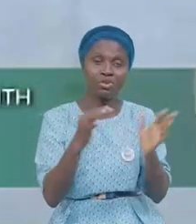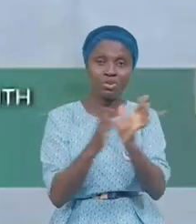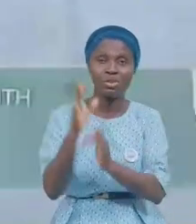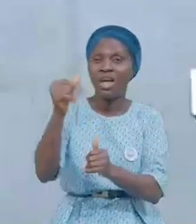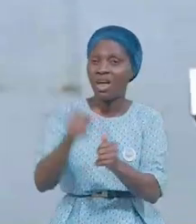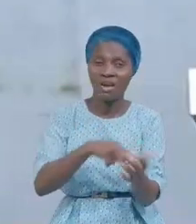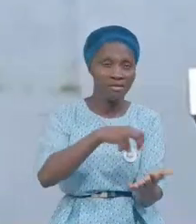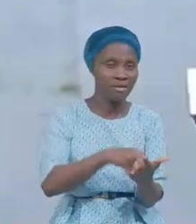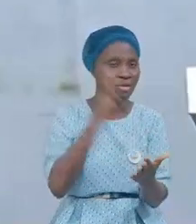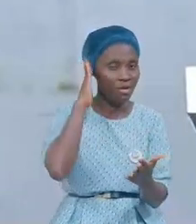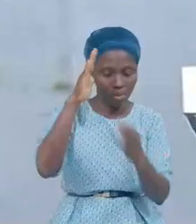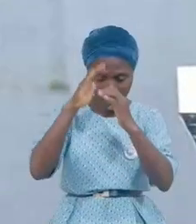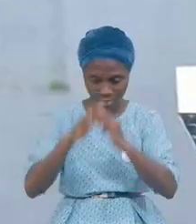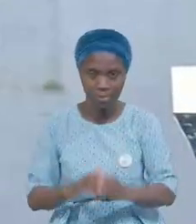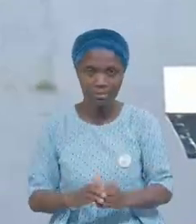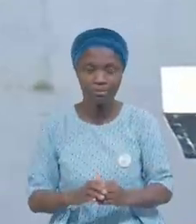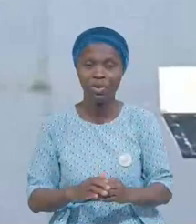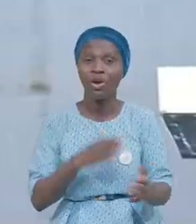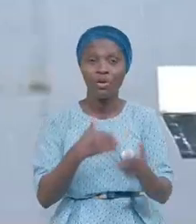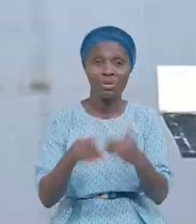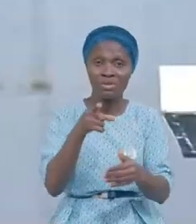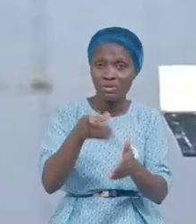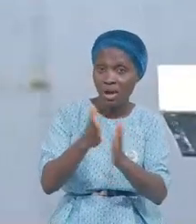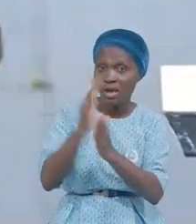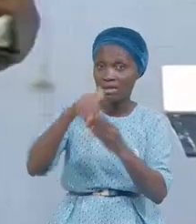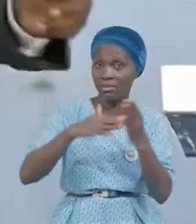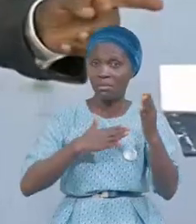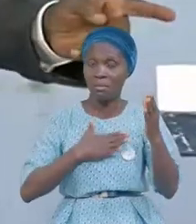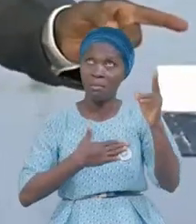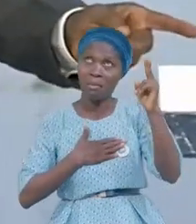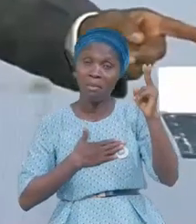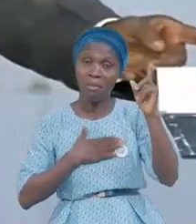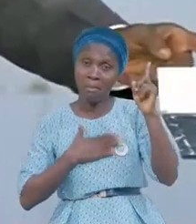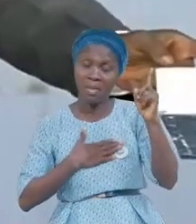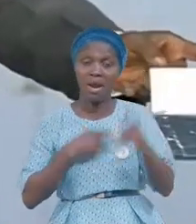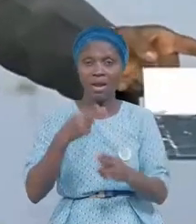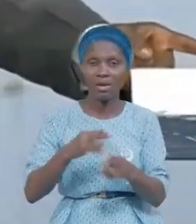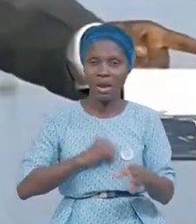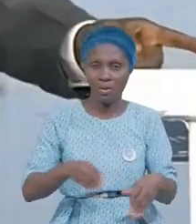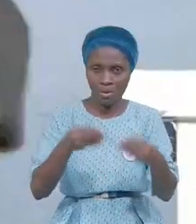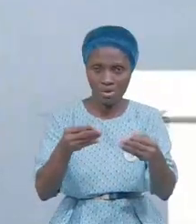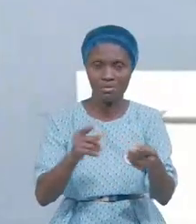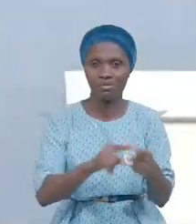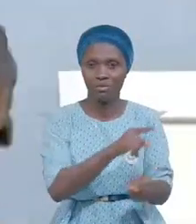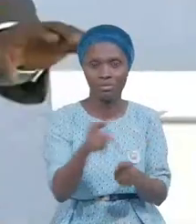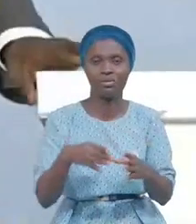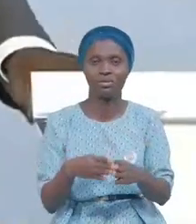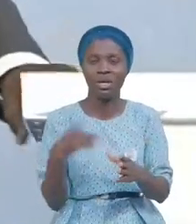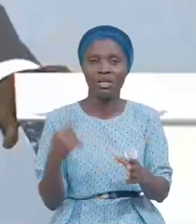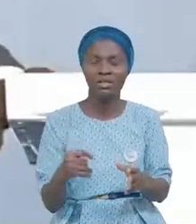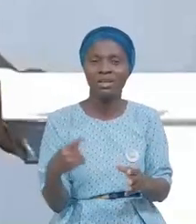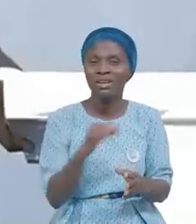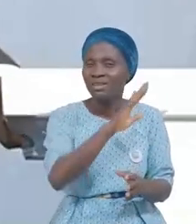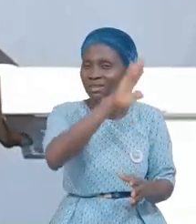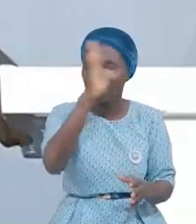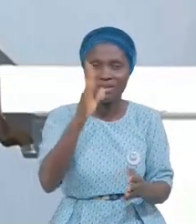que vous demanderez à mon nom, je vous le donnerai. Et tu as la parole infaillible de Dieu. Et